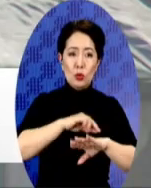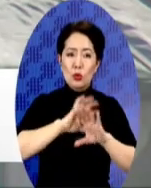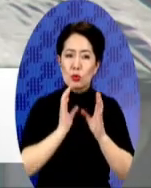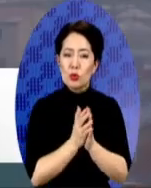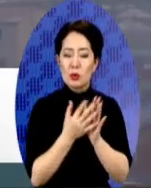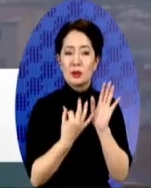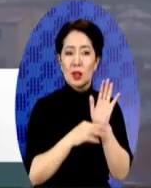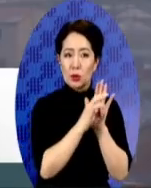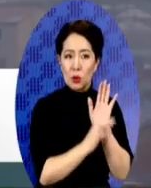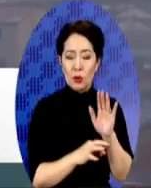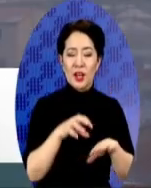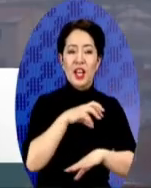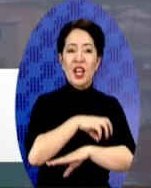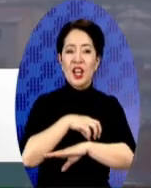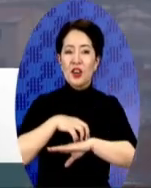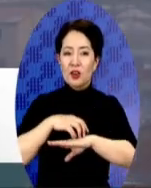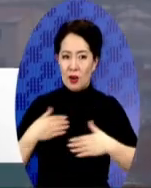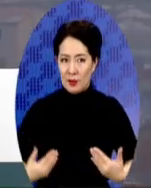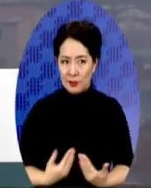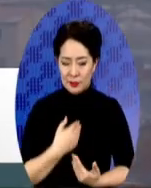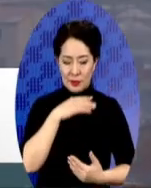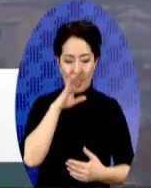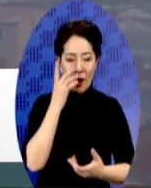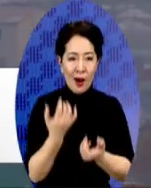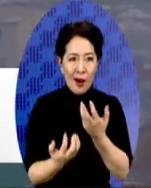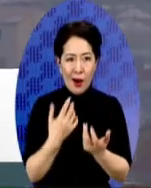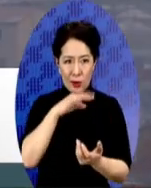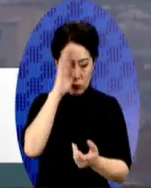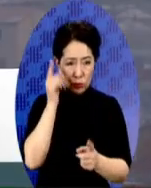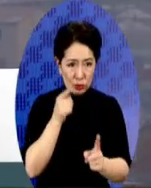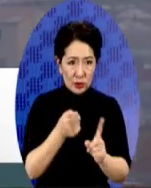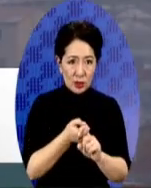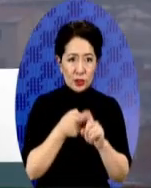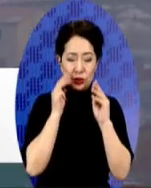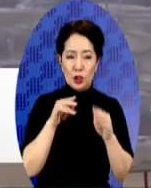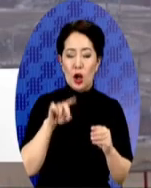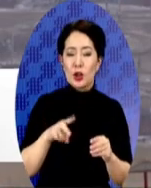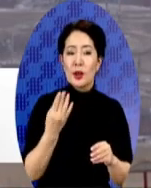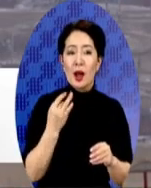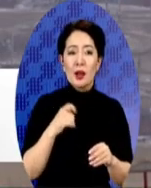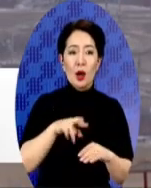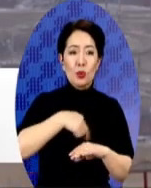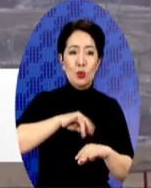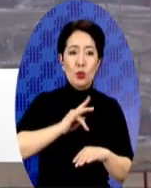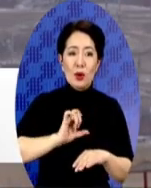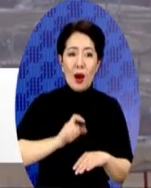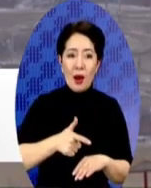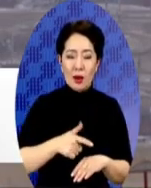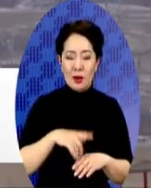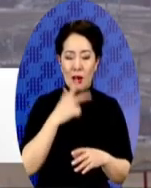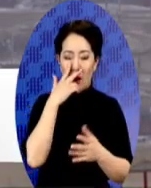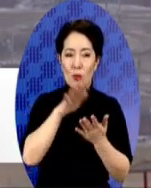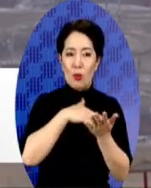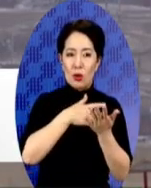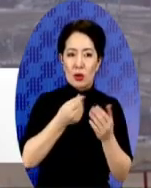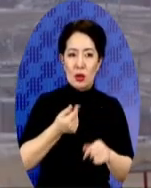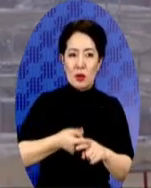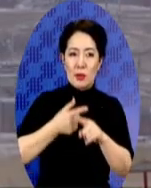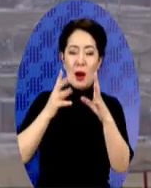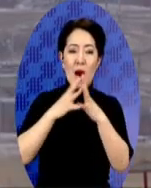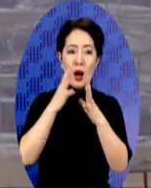80% гэр хоролд галдгаатай зуухаар дулааны асуудлаа шийдэж байна. Зөвхөн энэ онд л хэд налах дүүргийн агарын бөхөөрөл 10% нэмэгдсэн байна.